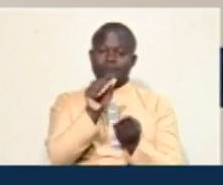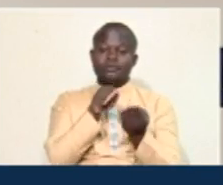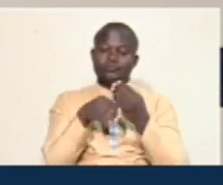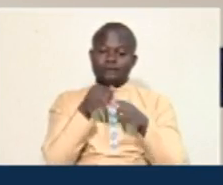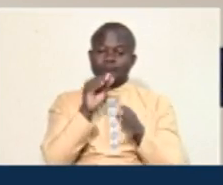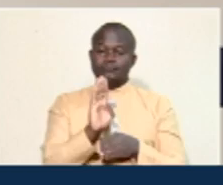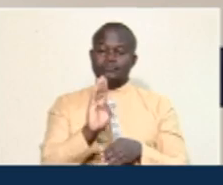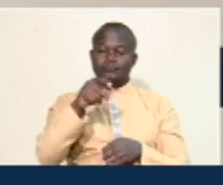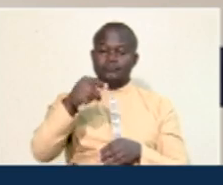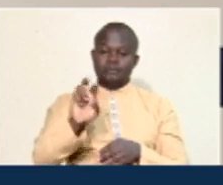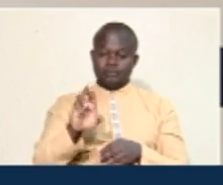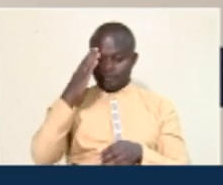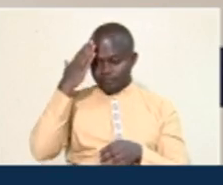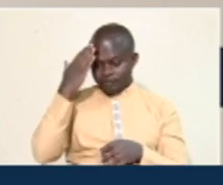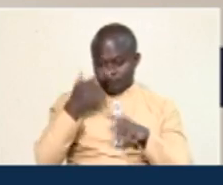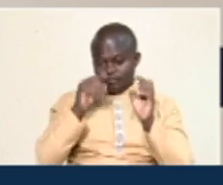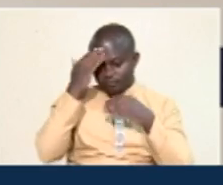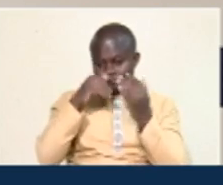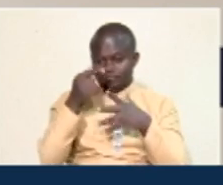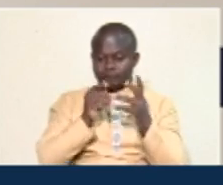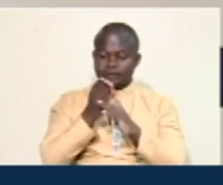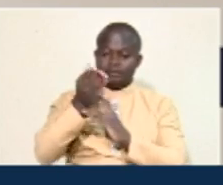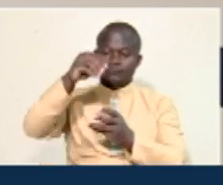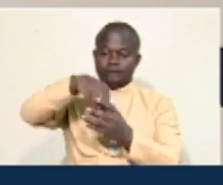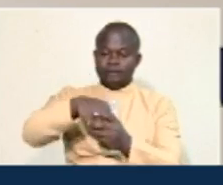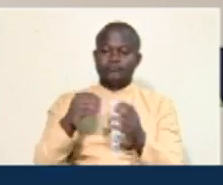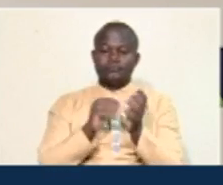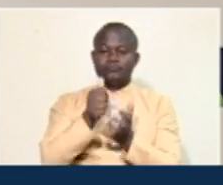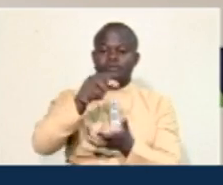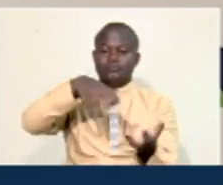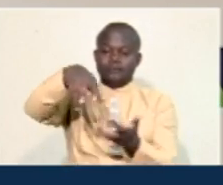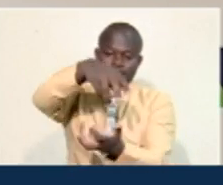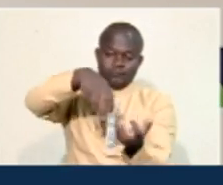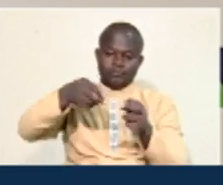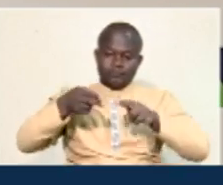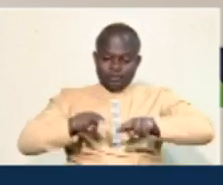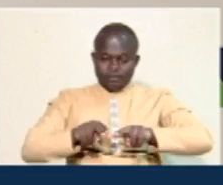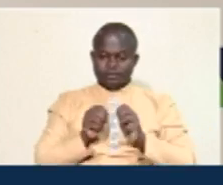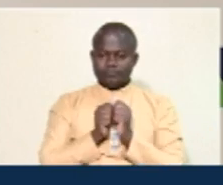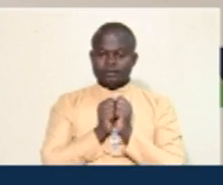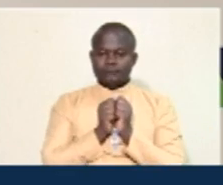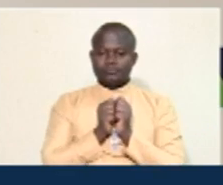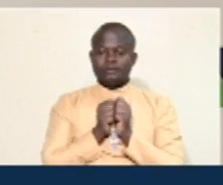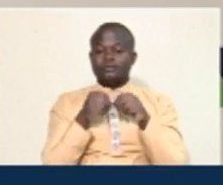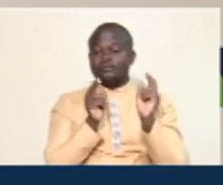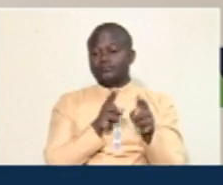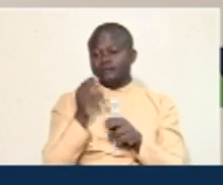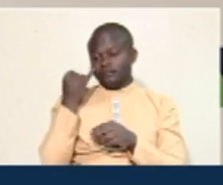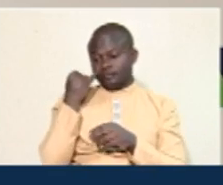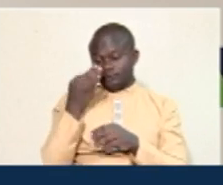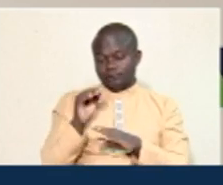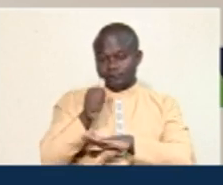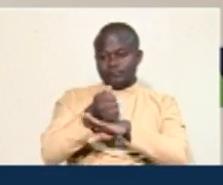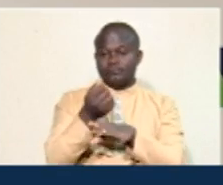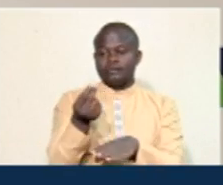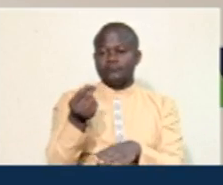BPR. Ariko kubera ibintu twaciyemo no kubera ako kavuyo kabaye, ubundi iyo ushyize